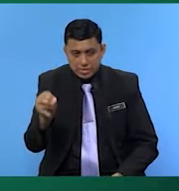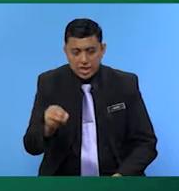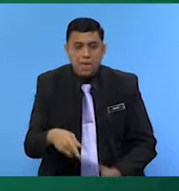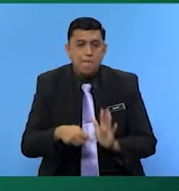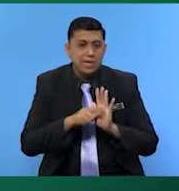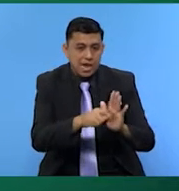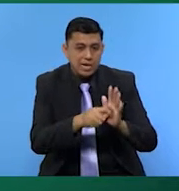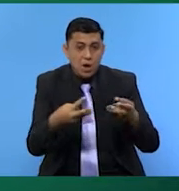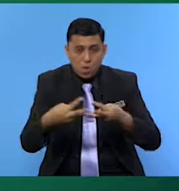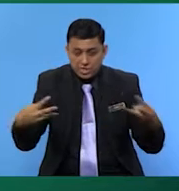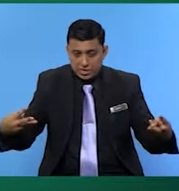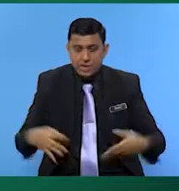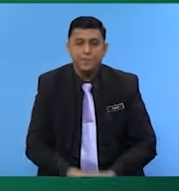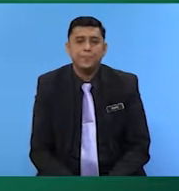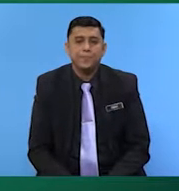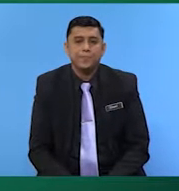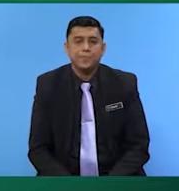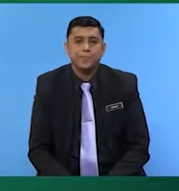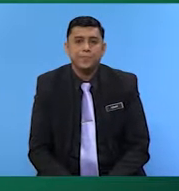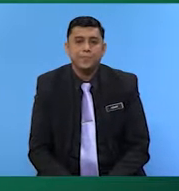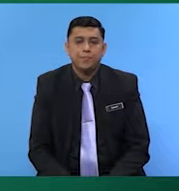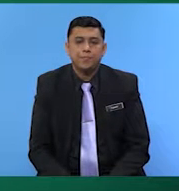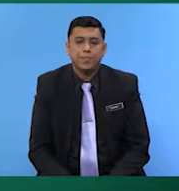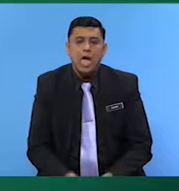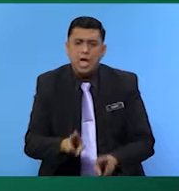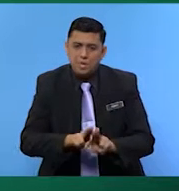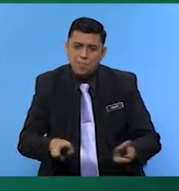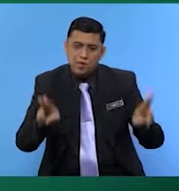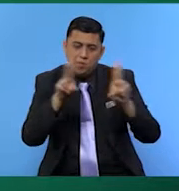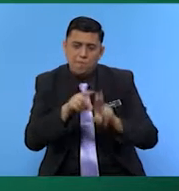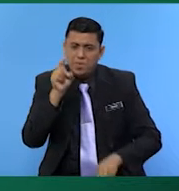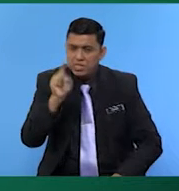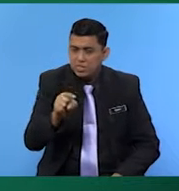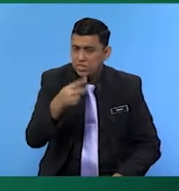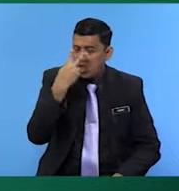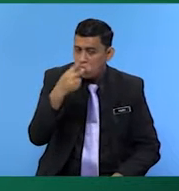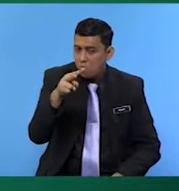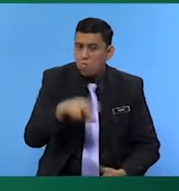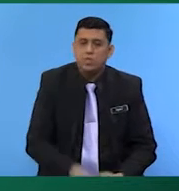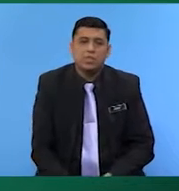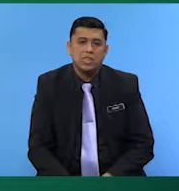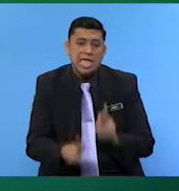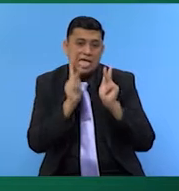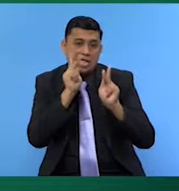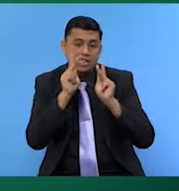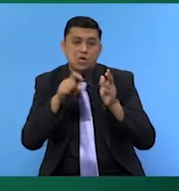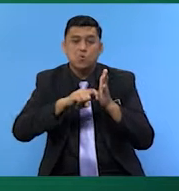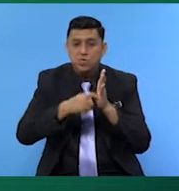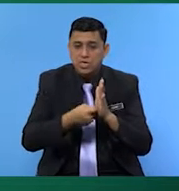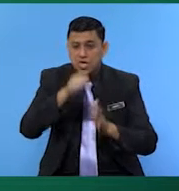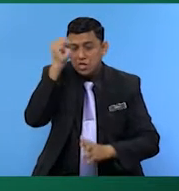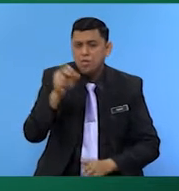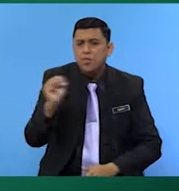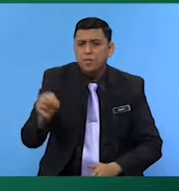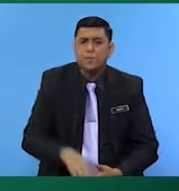penanda wacana. Okey, kita lihat dulu aspek yang paling utama yang perlu anda perhatikan, iaitu kata kunci soalan.